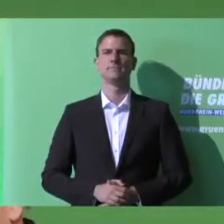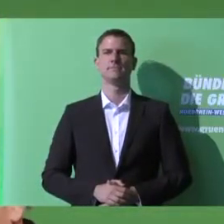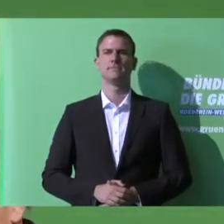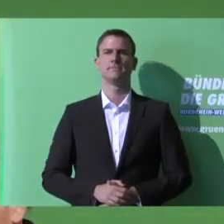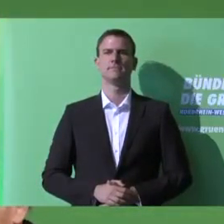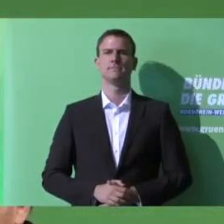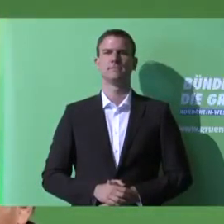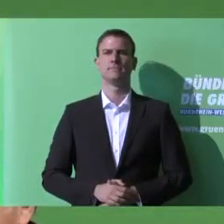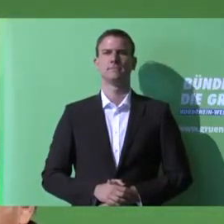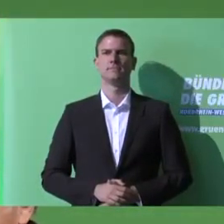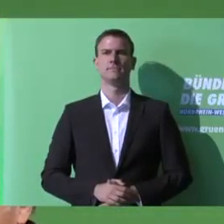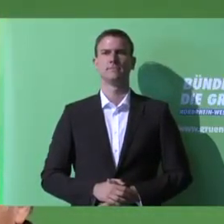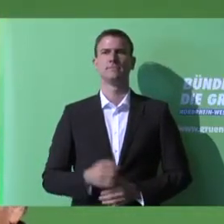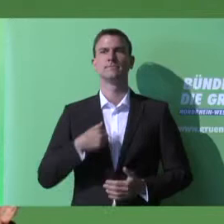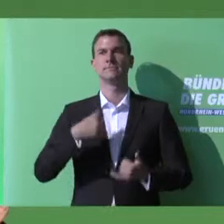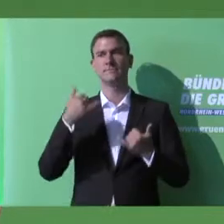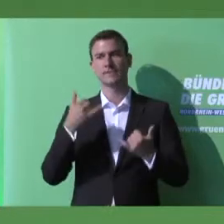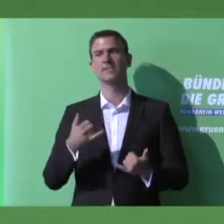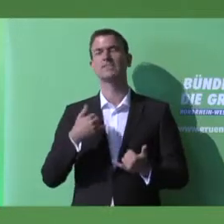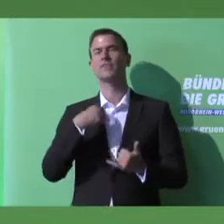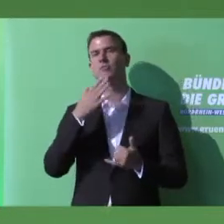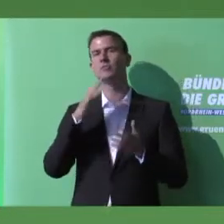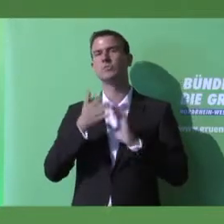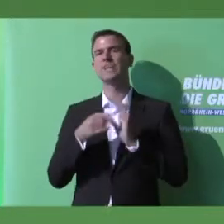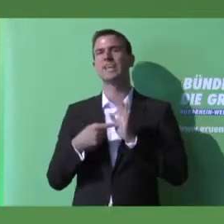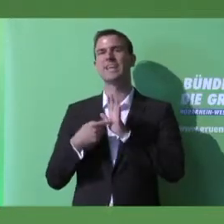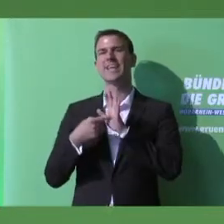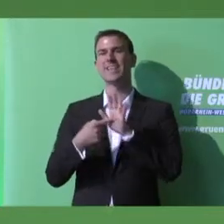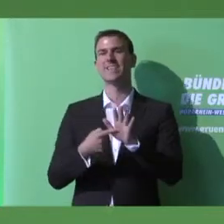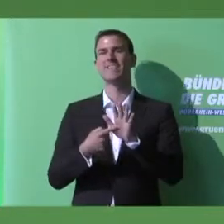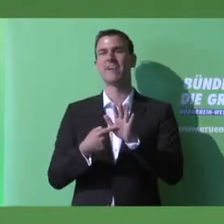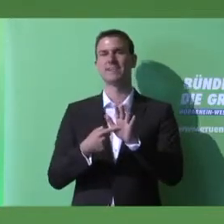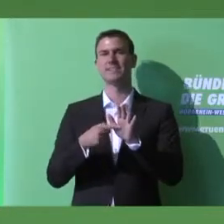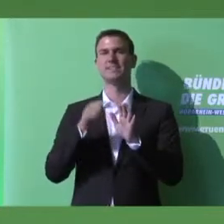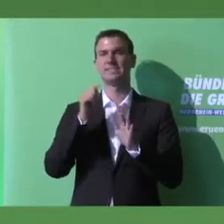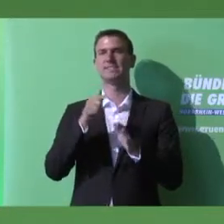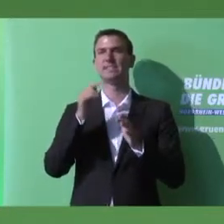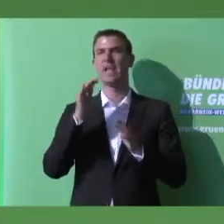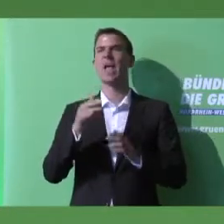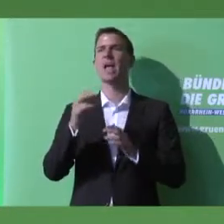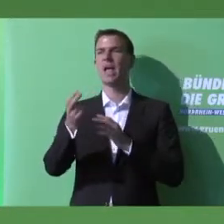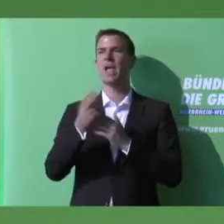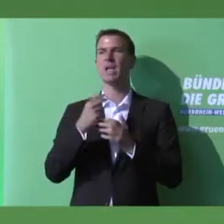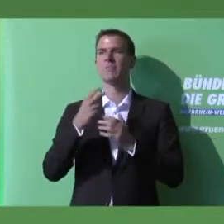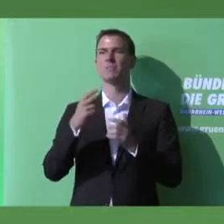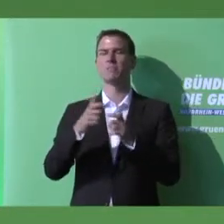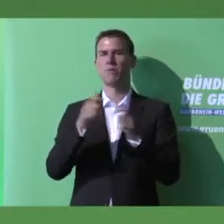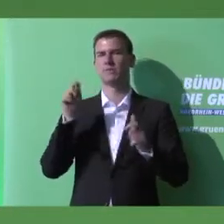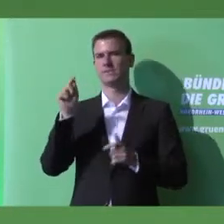Und ich nutze die Gelegenheit, euch noch darauf hinzuweisen, davor sind die Boxen, ihr könnt euch einwerfen für die Debatte.